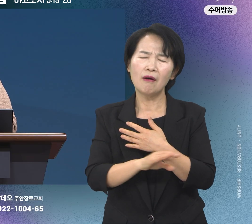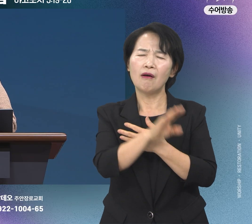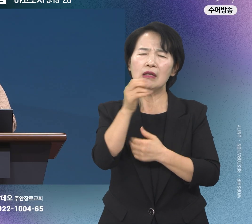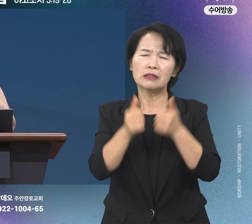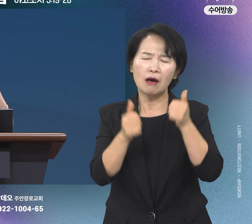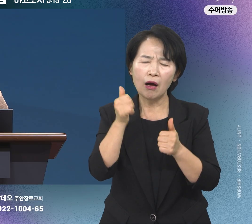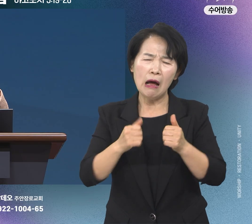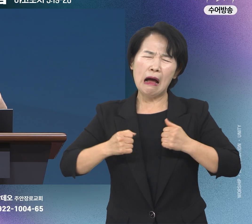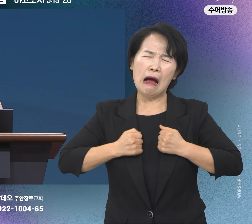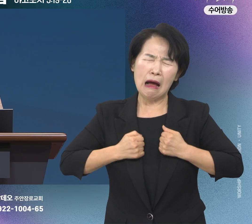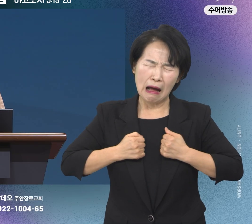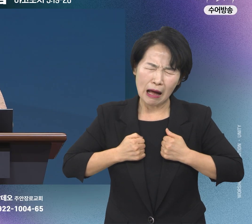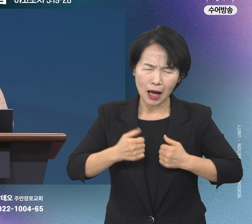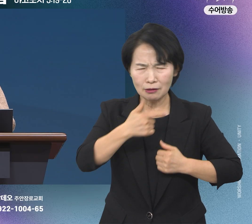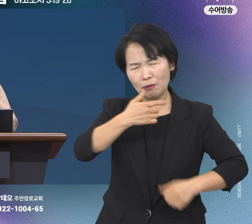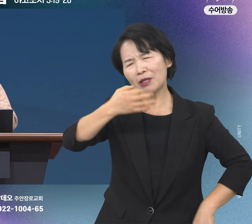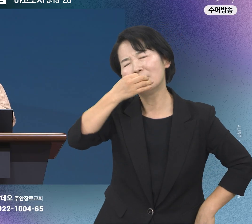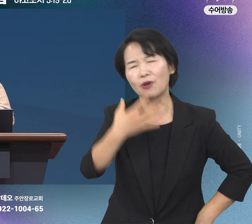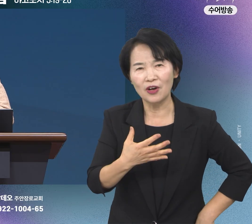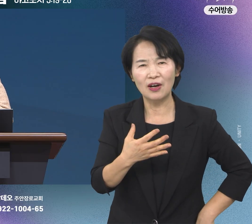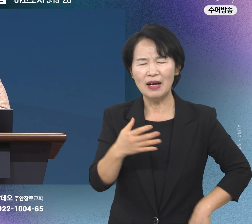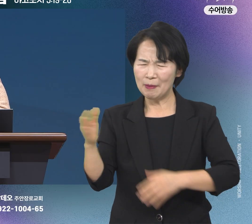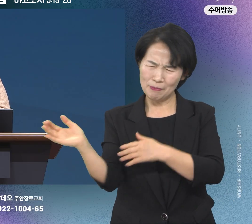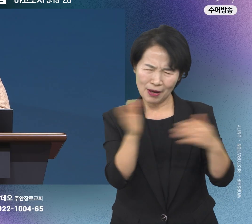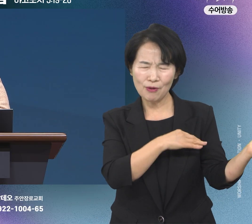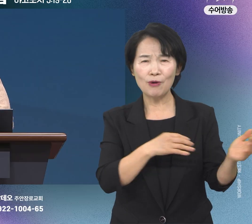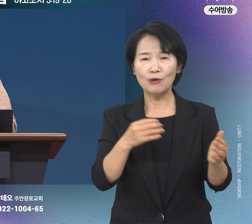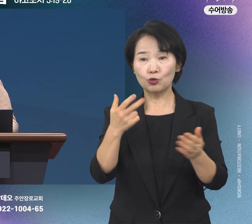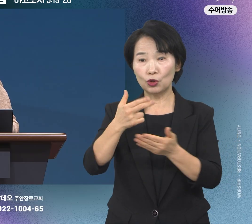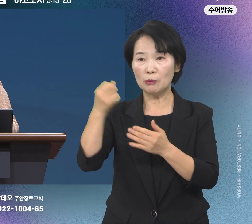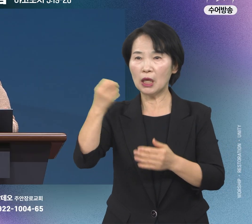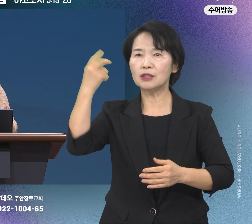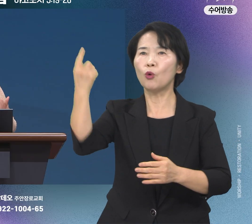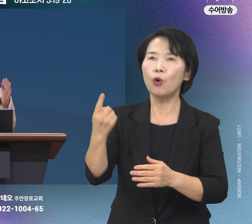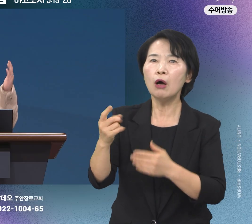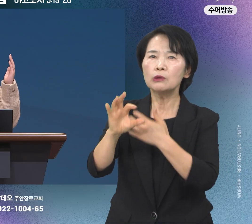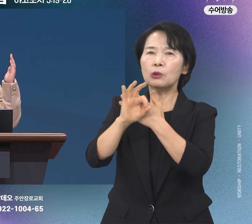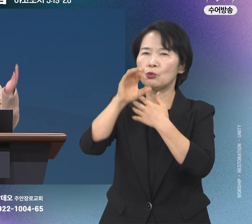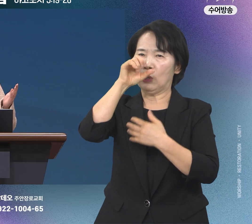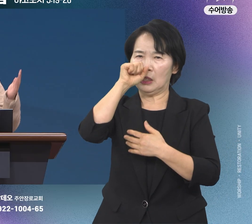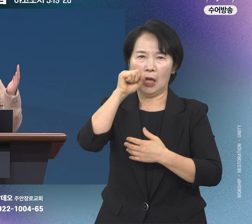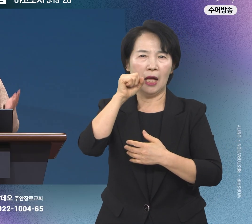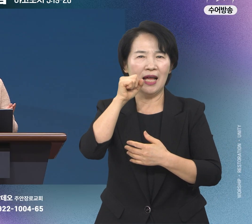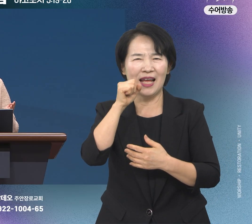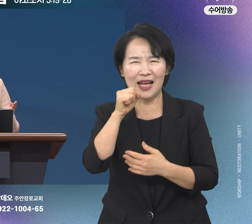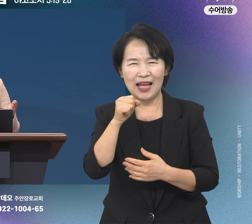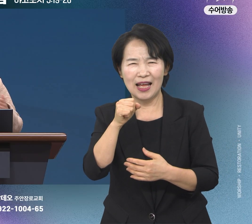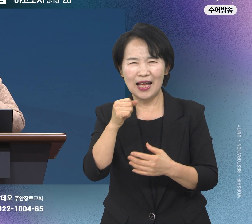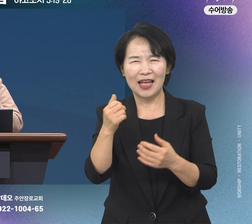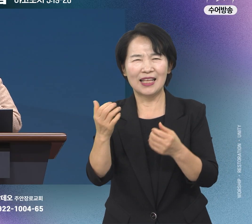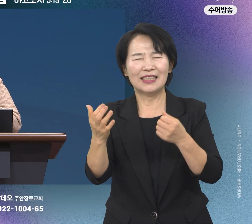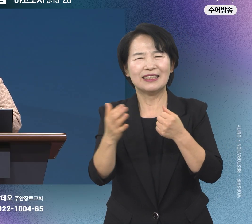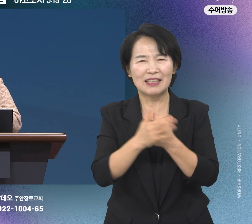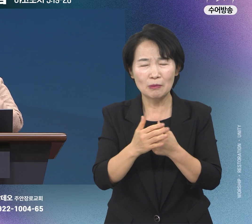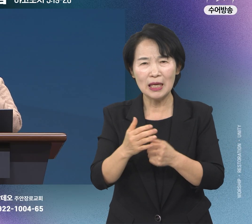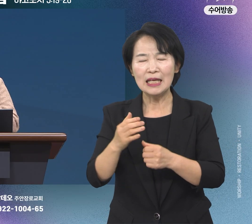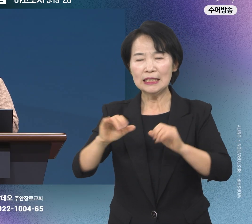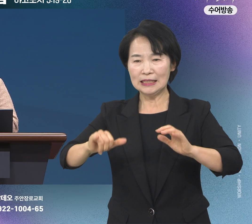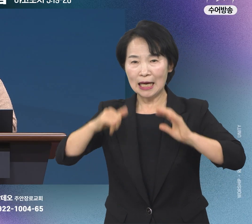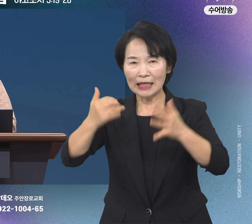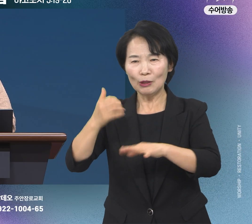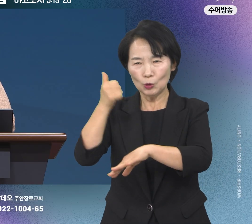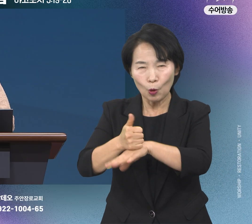힘들어요. 예수님 다시 오시면 대학교 이 수능 같은 거 안 봐도 되니까 이 세상의 종말에 관한 그 말씀이